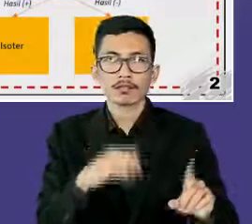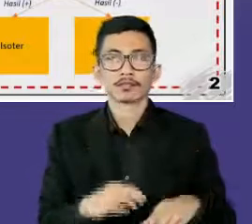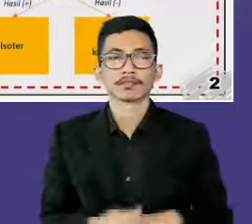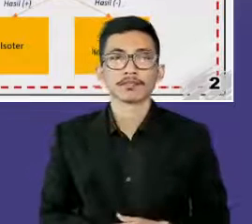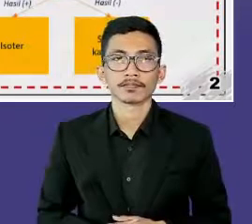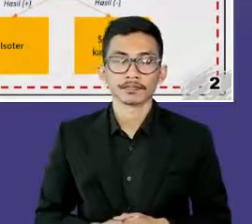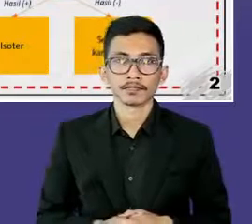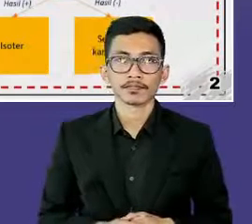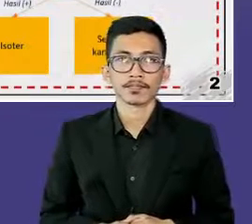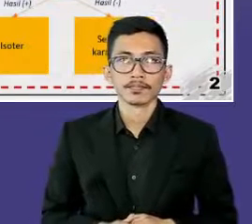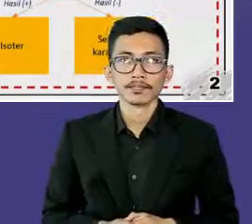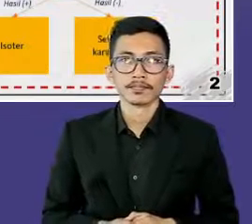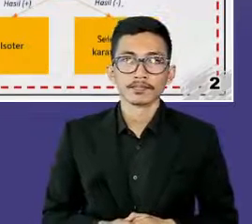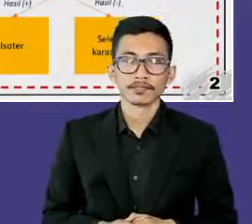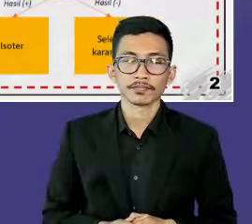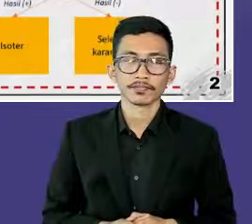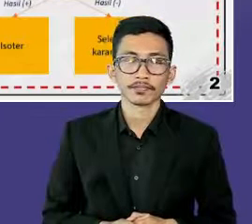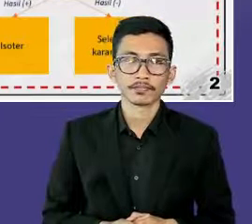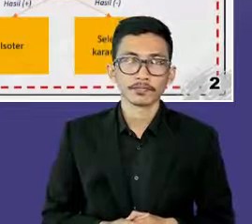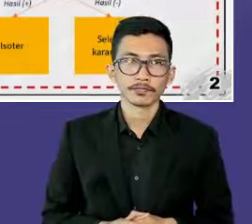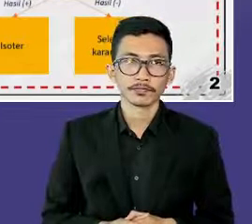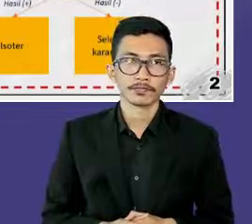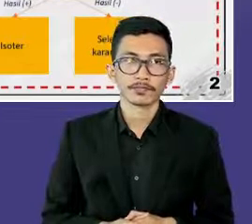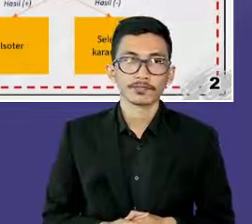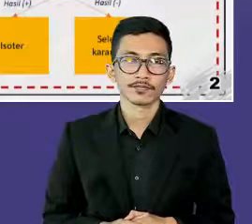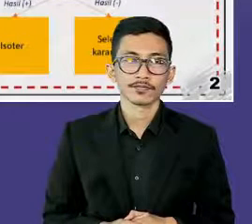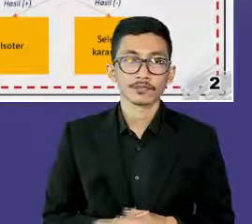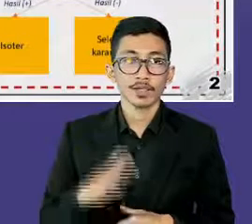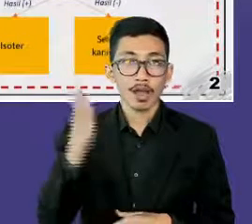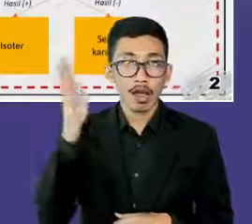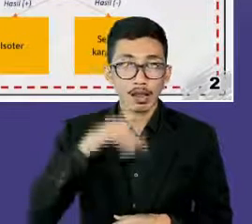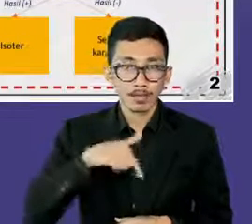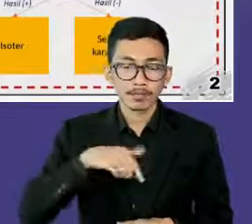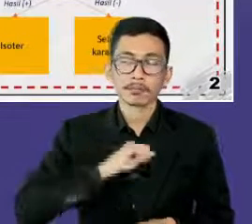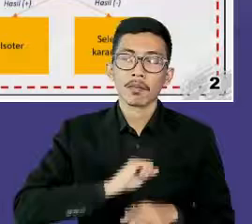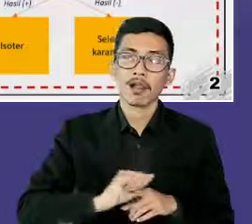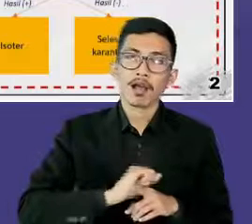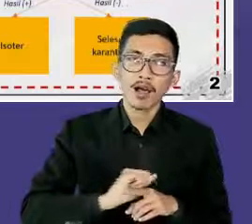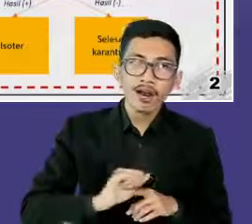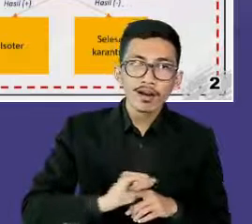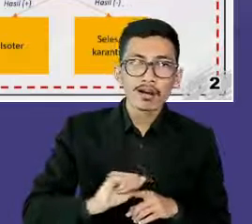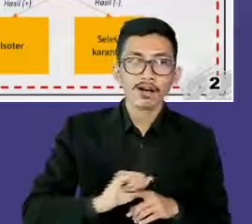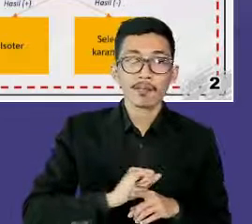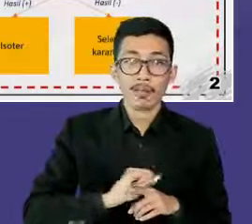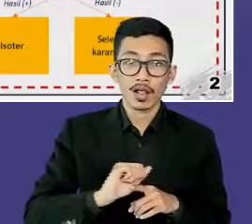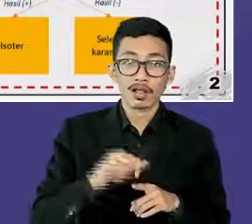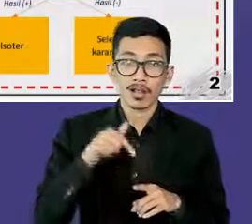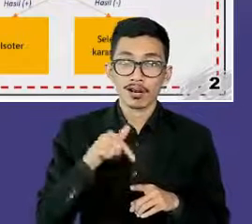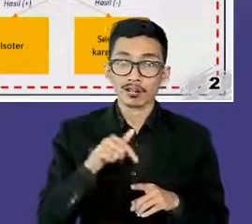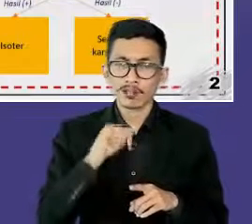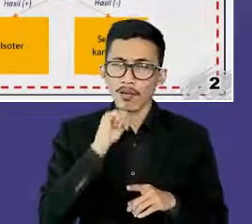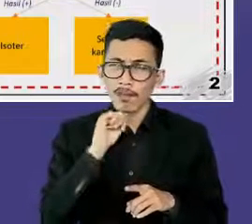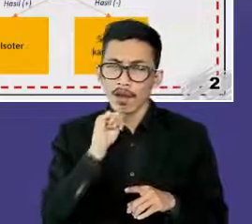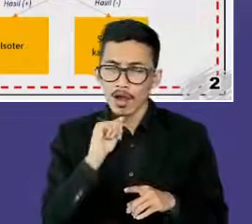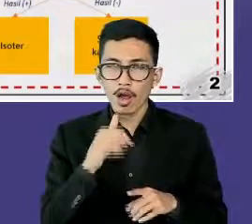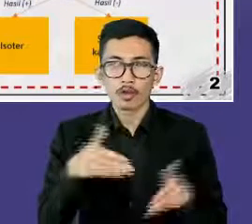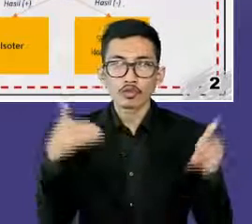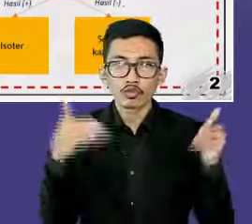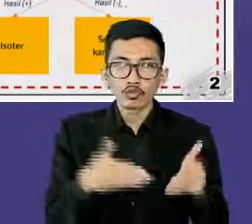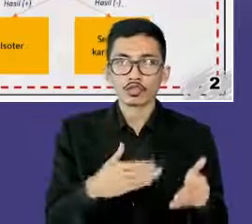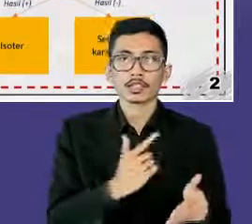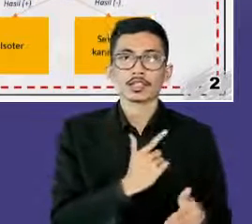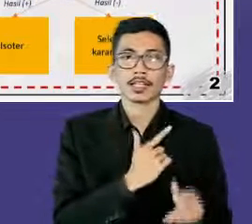Hai Oleh sebab itu pada hari ini kita laksanakan pelatihan bagi anggota Hai